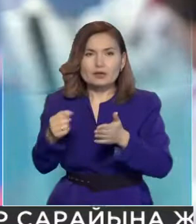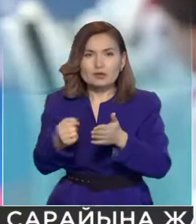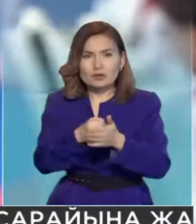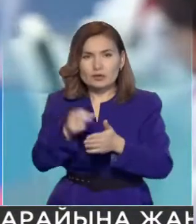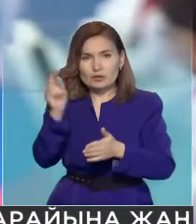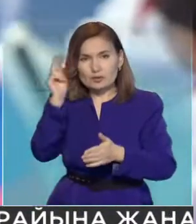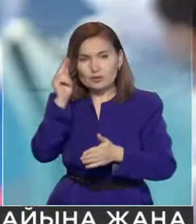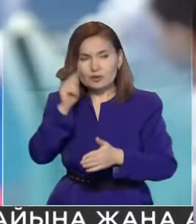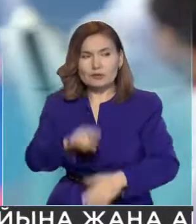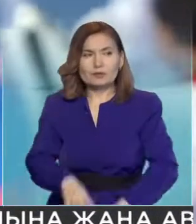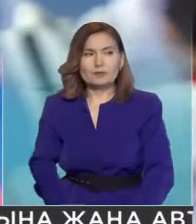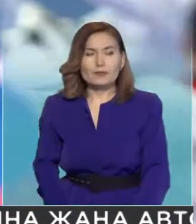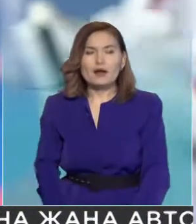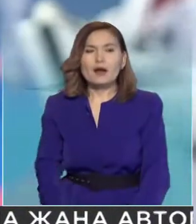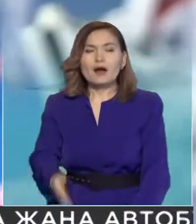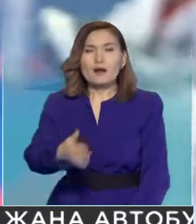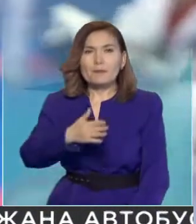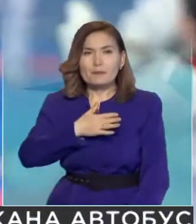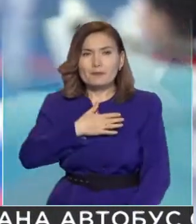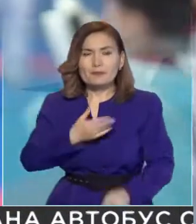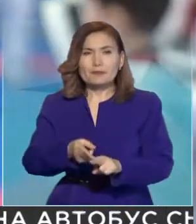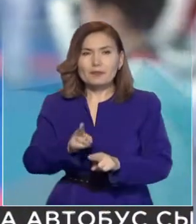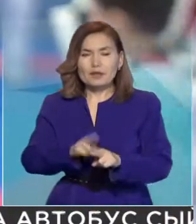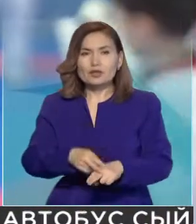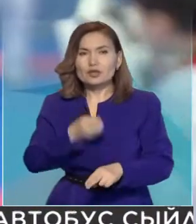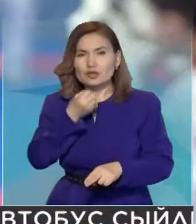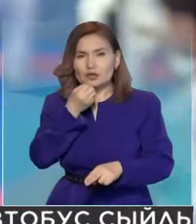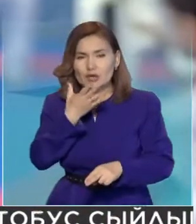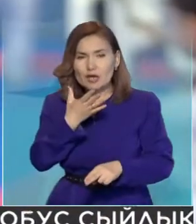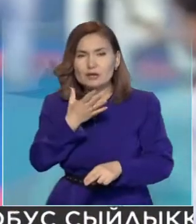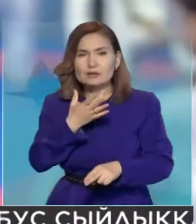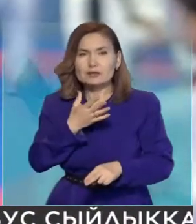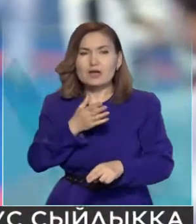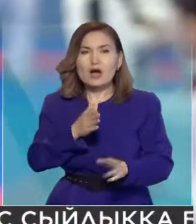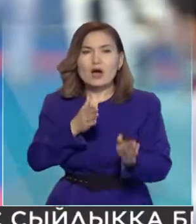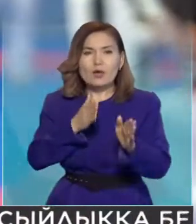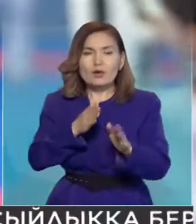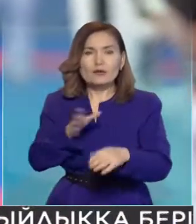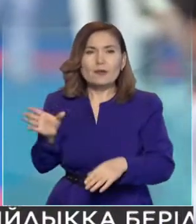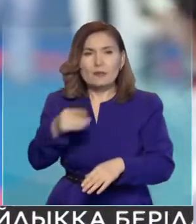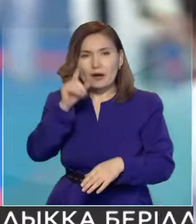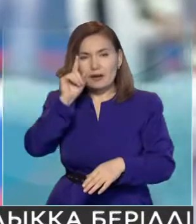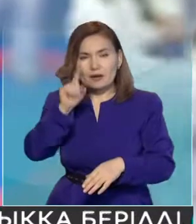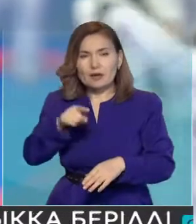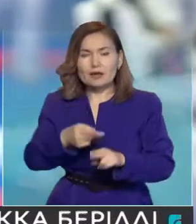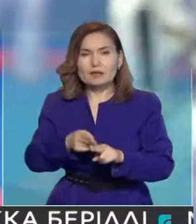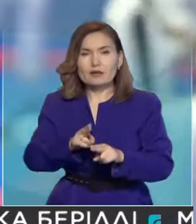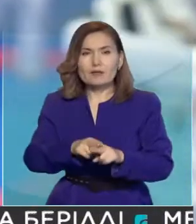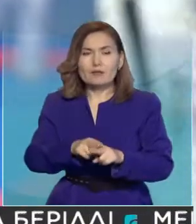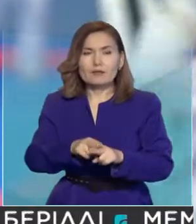үйренді. Мен алдыңына қарағанда уже жақсы істейтін болдым. Аяғымды биікке көтерем.